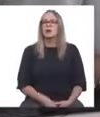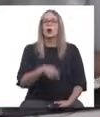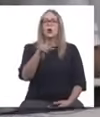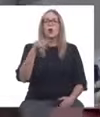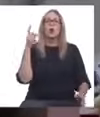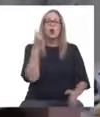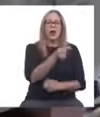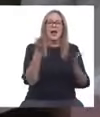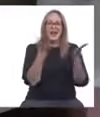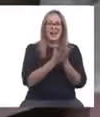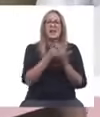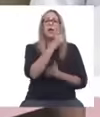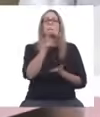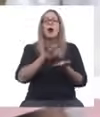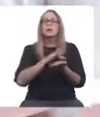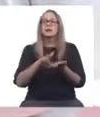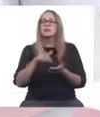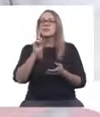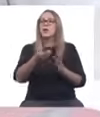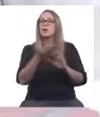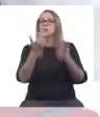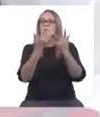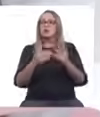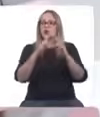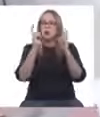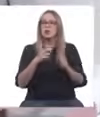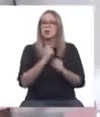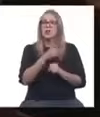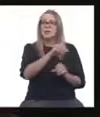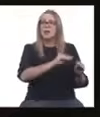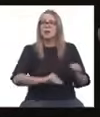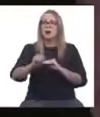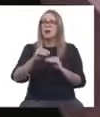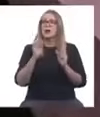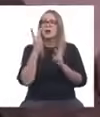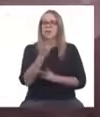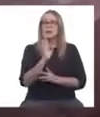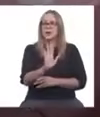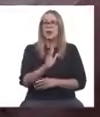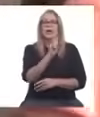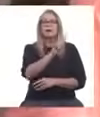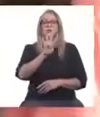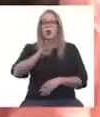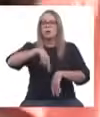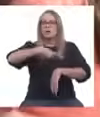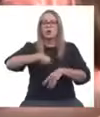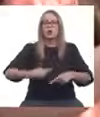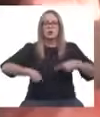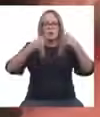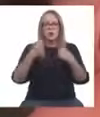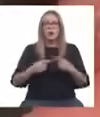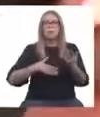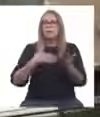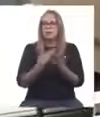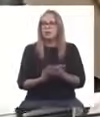מצוין, מצוין. צריכים להוציא חשבונית לעמותה ונעשה להם העברה. כך זה נראה כאן 24 שעות ביממה. מתנדבים שעונים